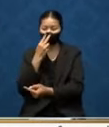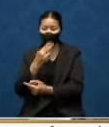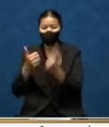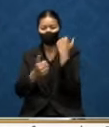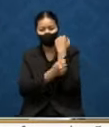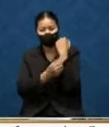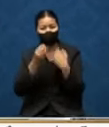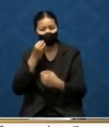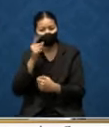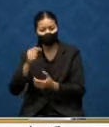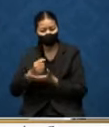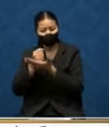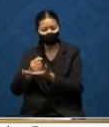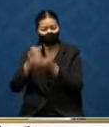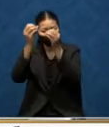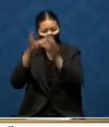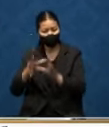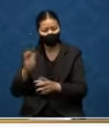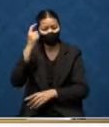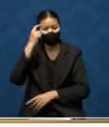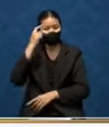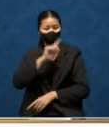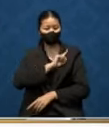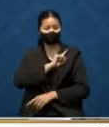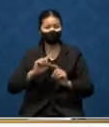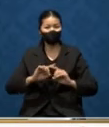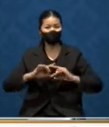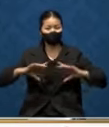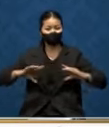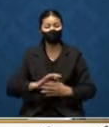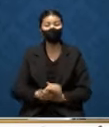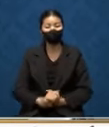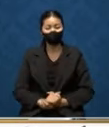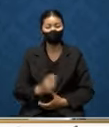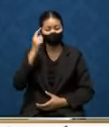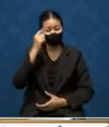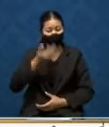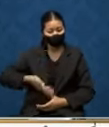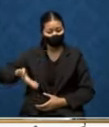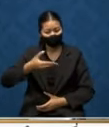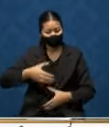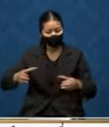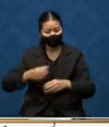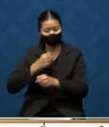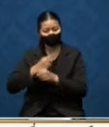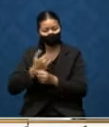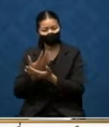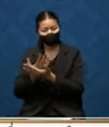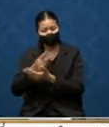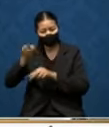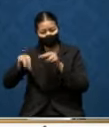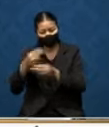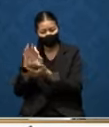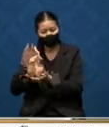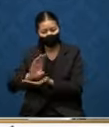ต้องมาช่วยคุณครูซึ่งมันไม่ใช่เรื่องนะครับเฉพาะท่านเหล่านี้เนี่ยนะครับเสียสละดูแลโรงเรียนหางบให้โรงเรียนเนี่ยนะครับซึ่งหวัง